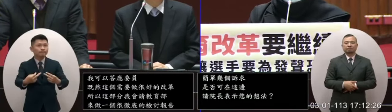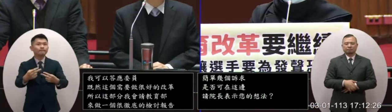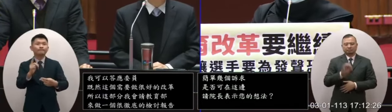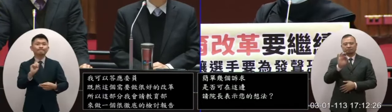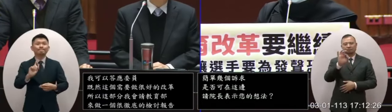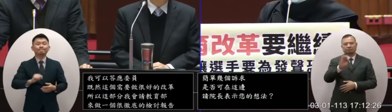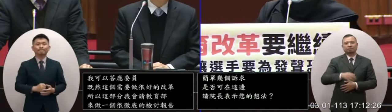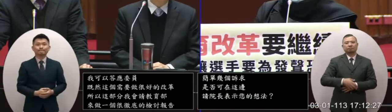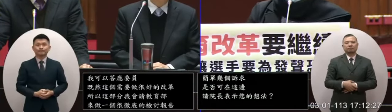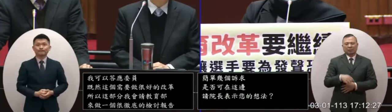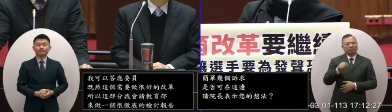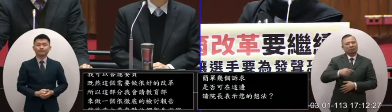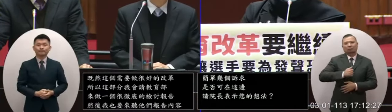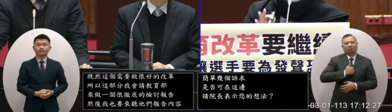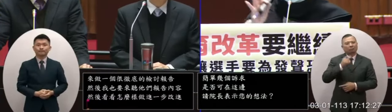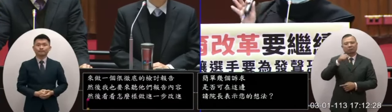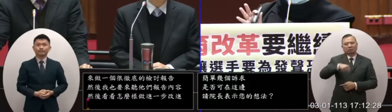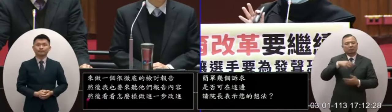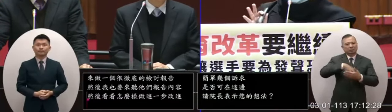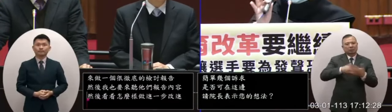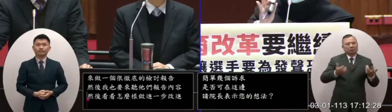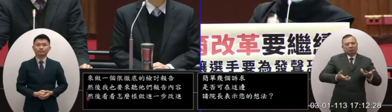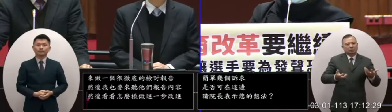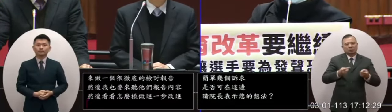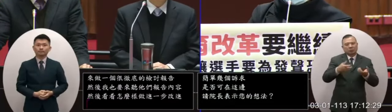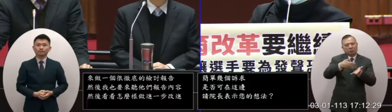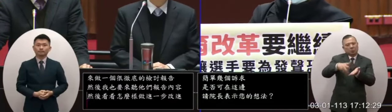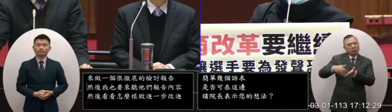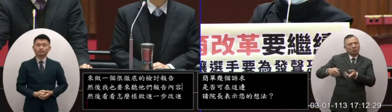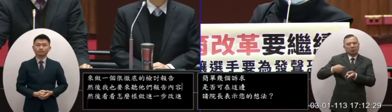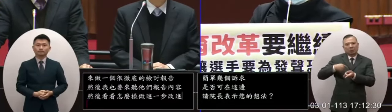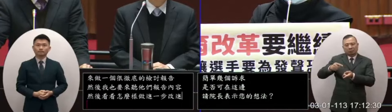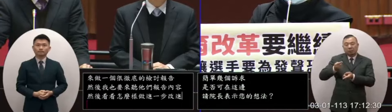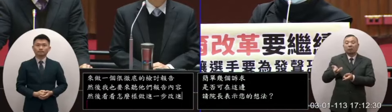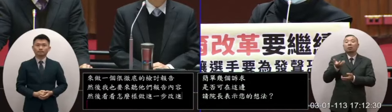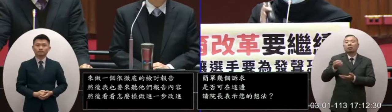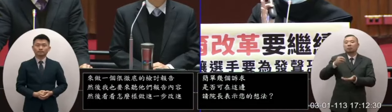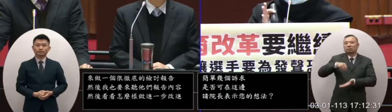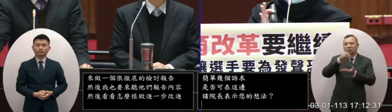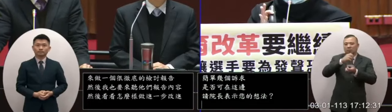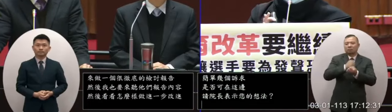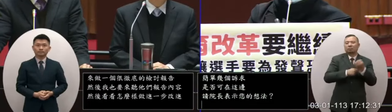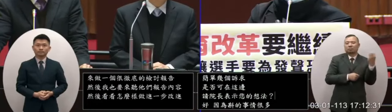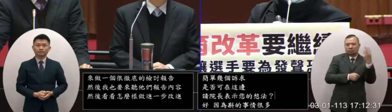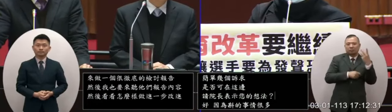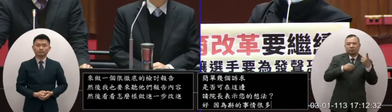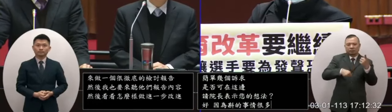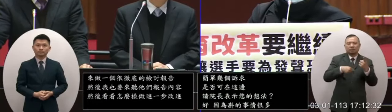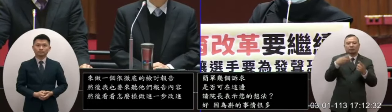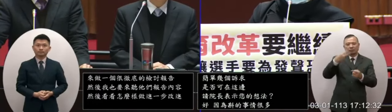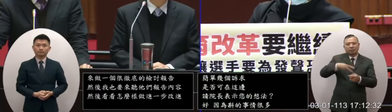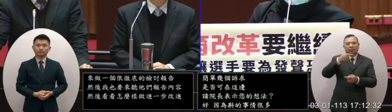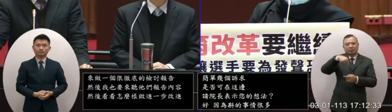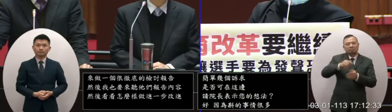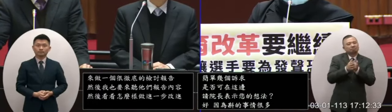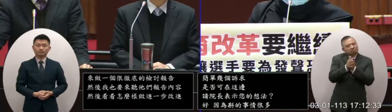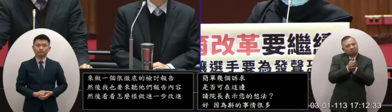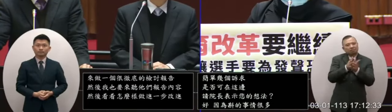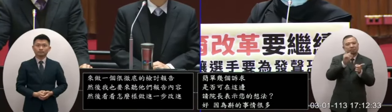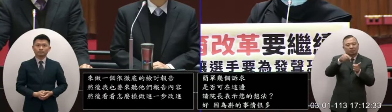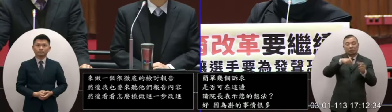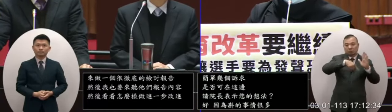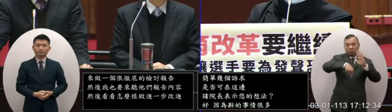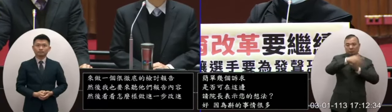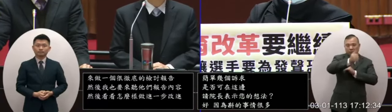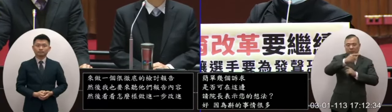好，因为真的事情很多，所以我们就不讲这么多，也许我们就三个我们刚刚提到的问题，那就拜托院长跟教育部长。好，那